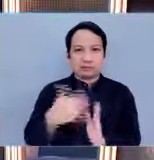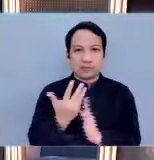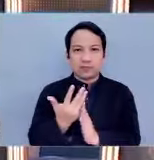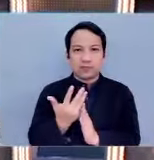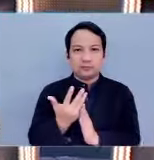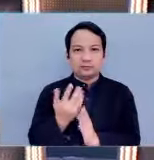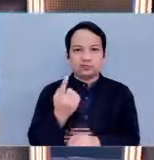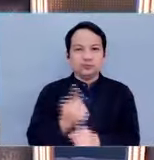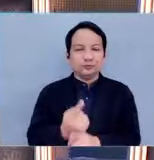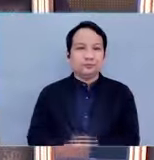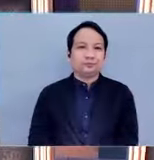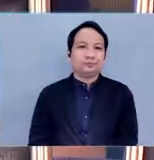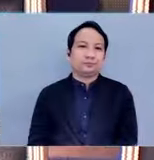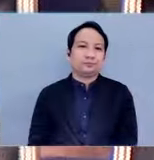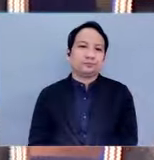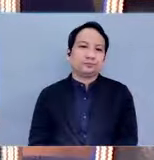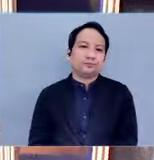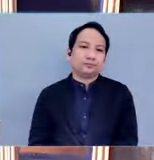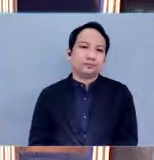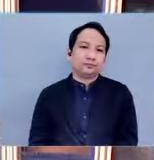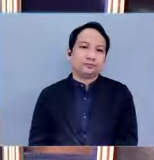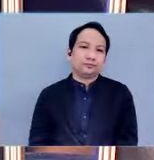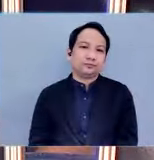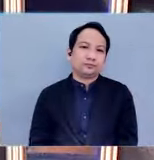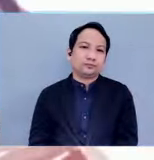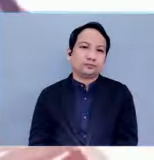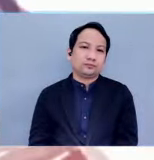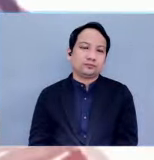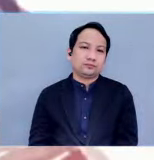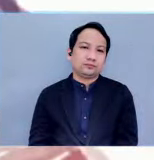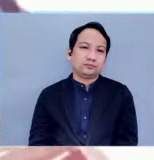mga 5 hours. Kaya mo ba, Justin, itouch yung... Oo nga. Di ayaw mo ba siya?